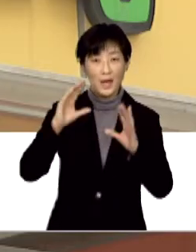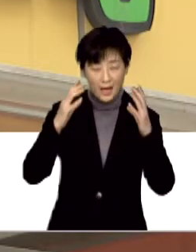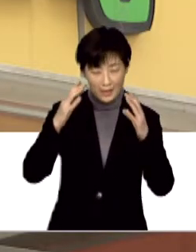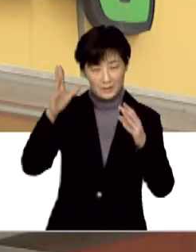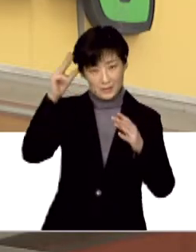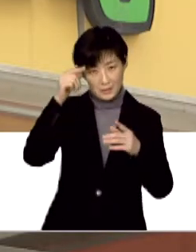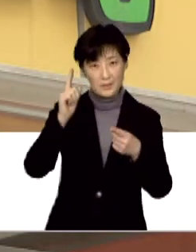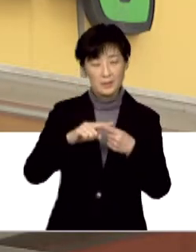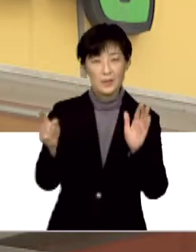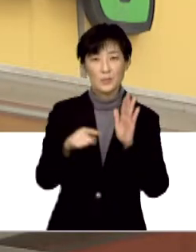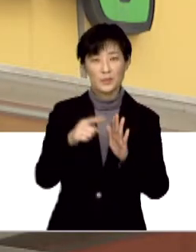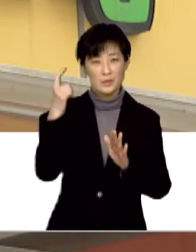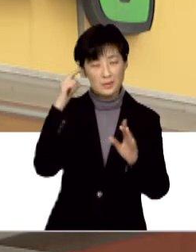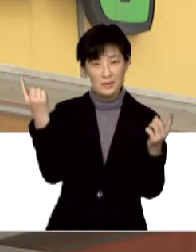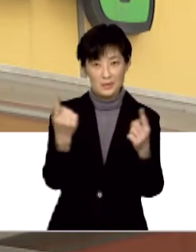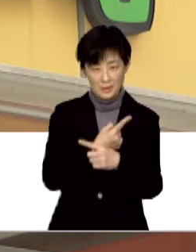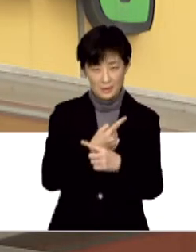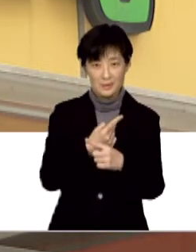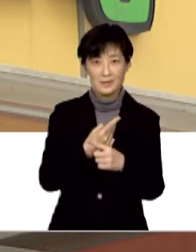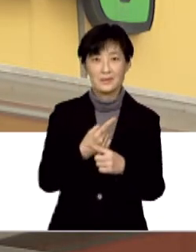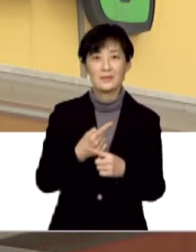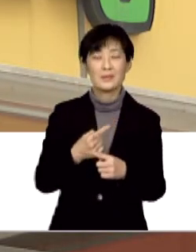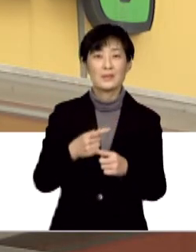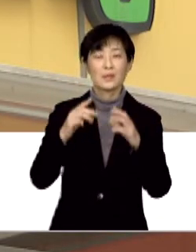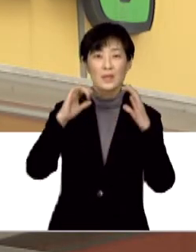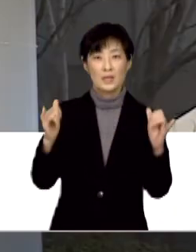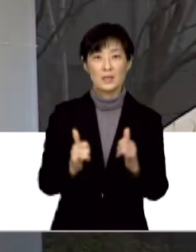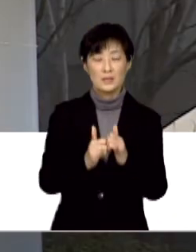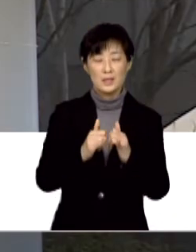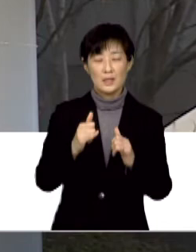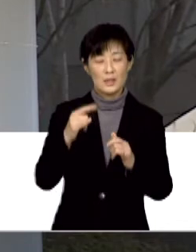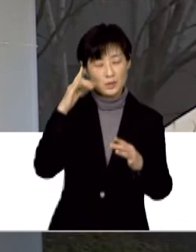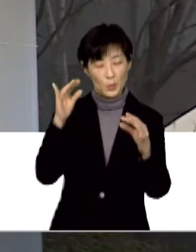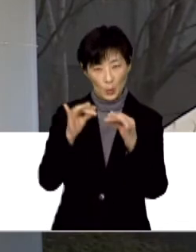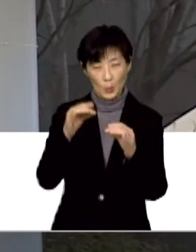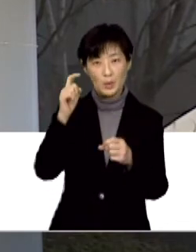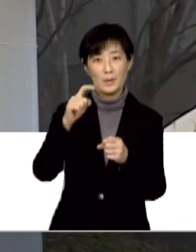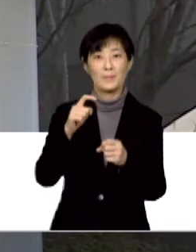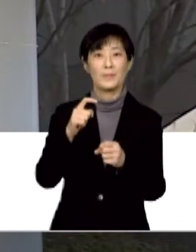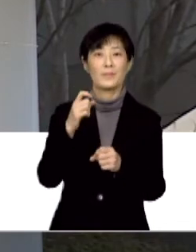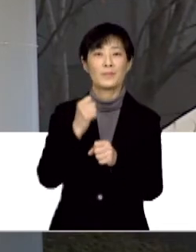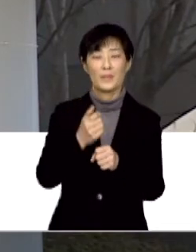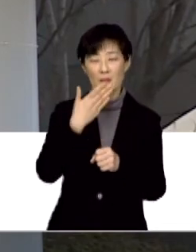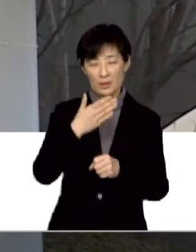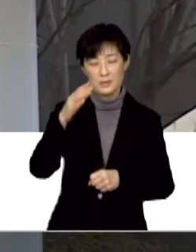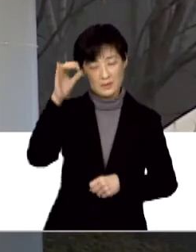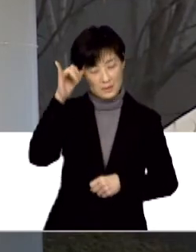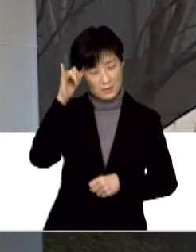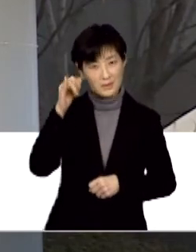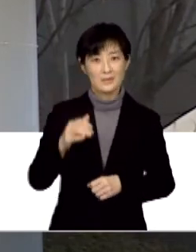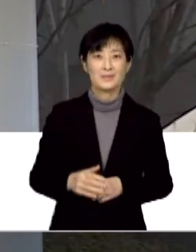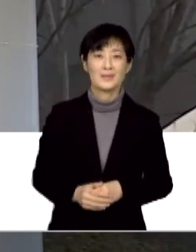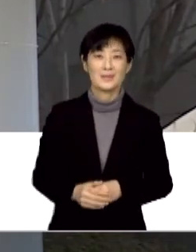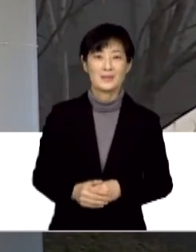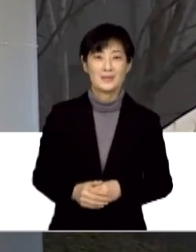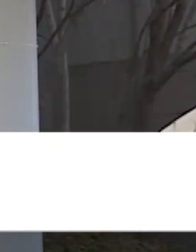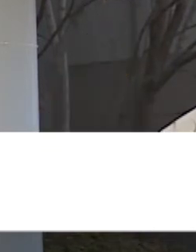이를 통해 아이들은 침해에 대한 부정적 인식을 개선하고 사회적 공감대를 형성할 수 있을 것으로 기대됩니다